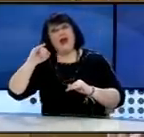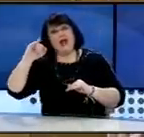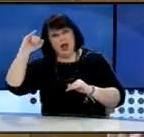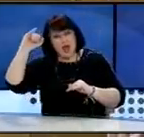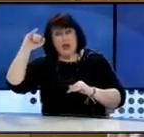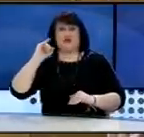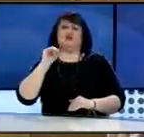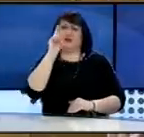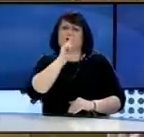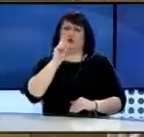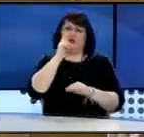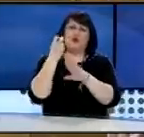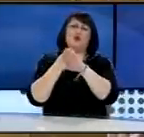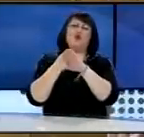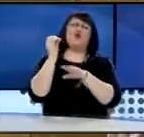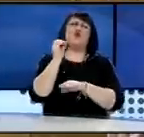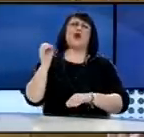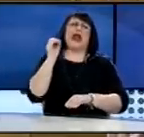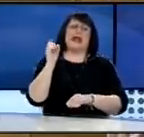αυτή η αντίληψη.